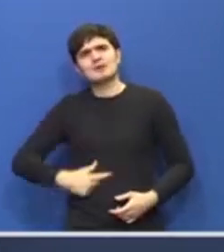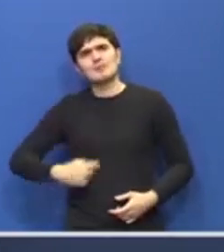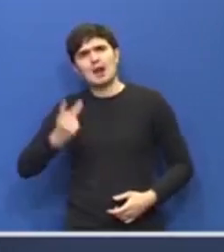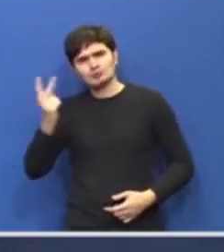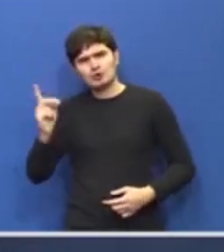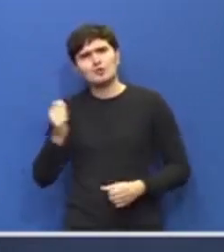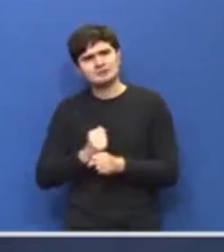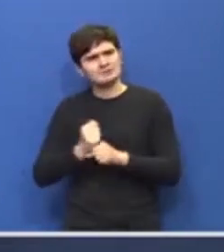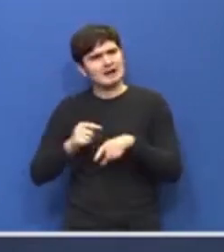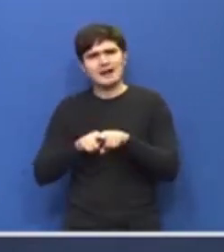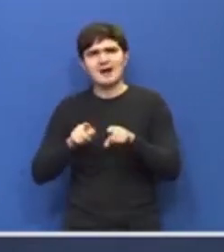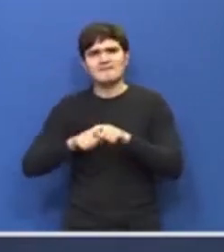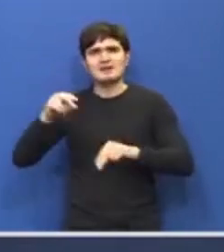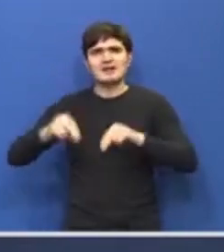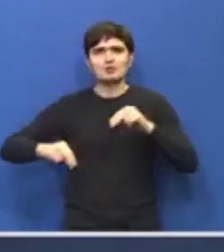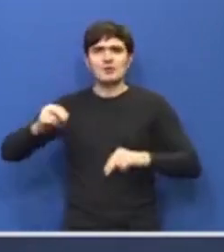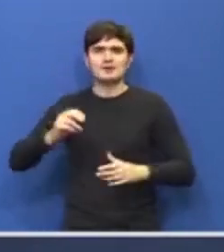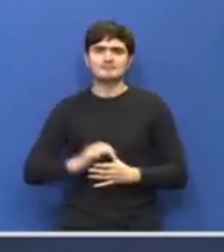face datoria.